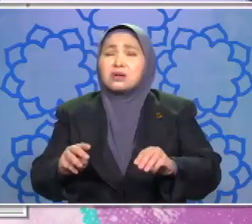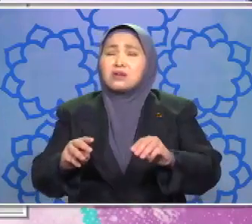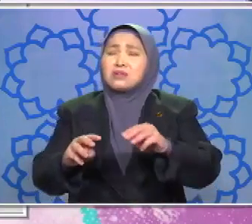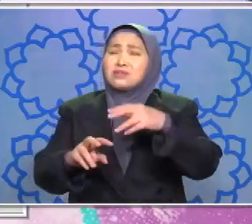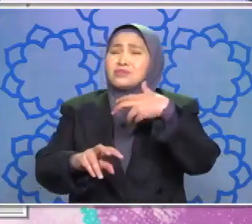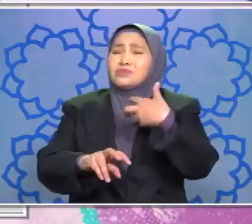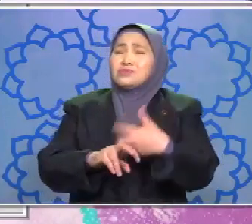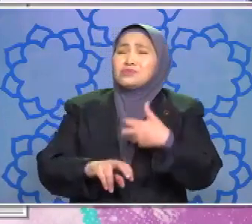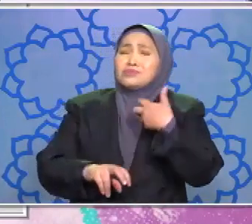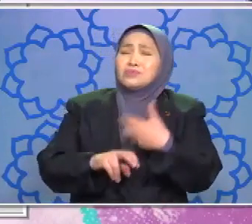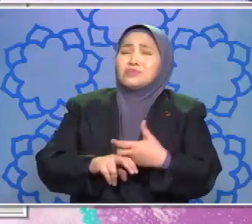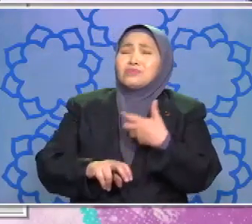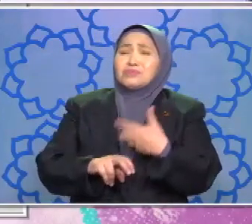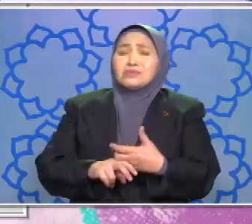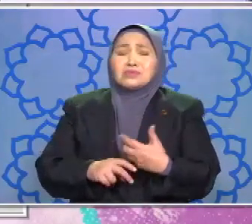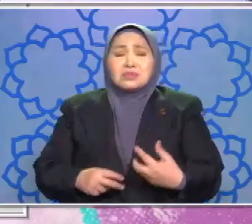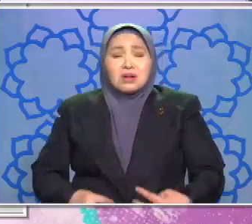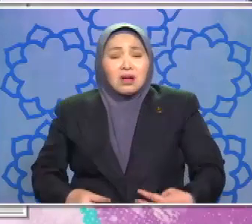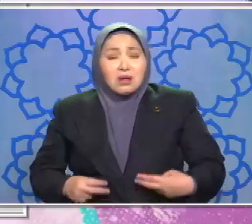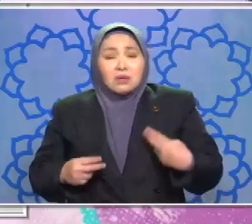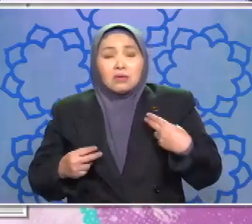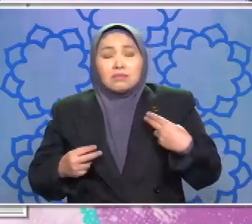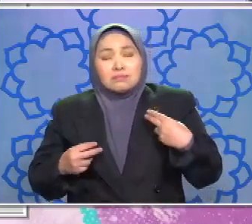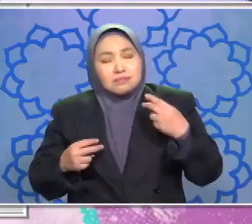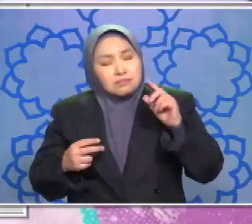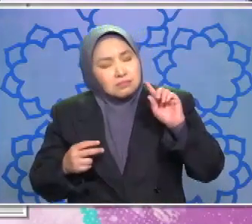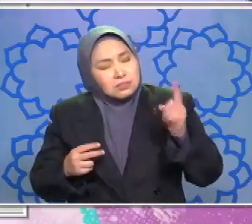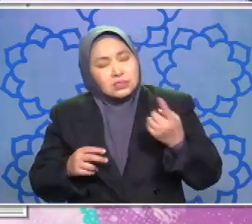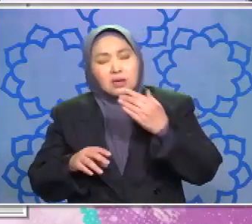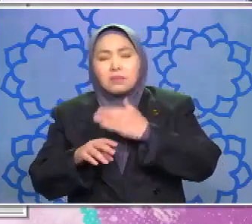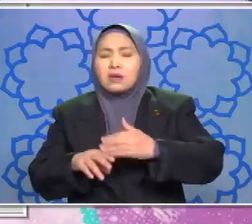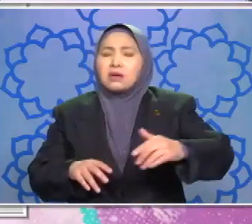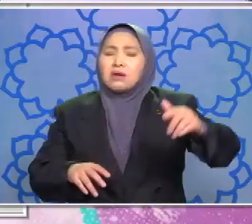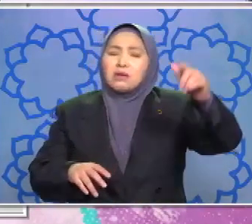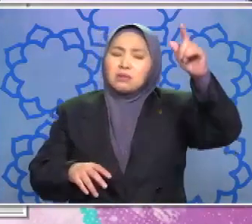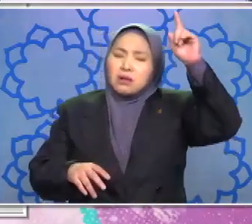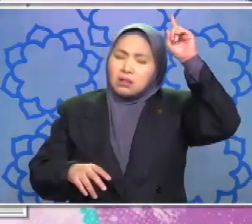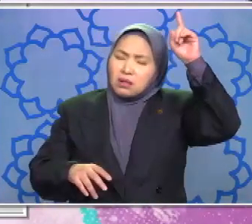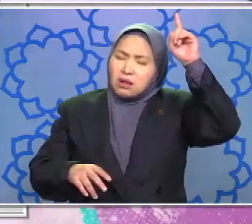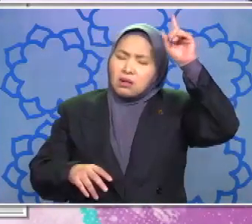massakum ad-durru fa ilayhi